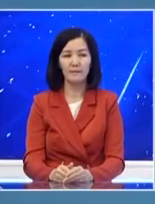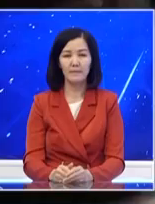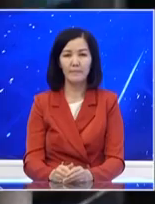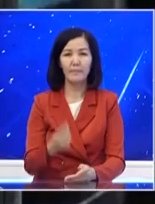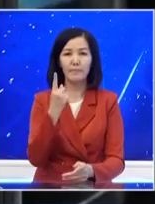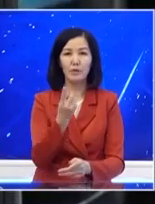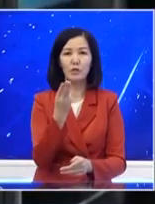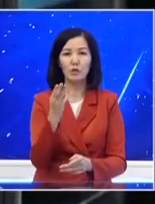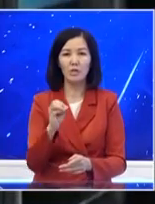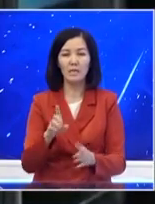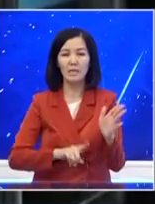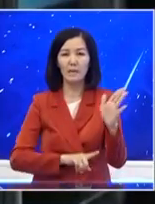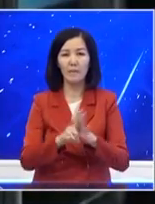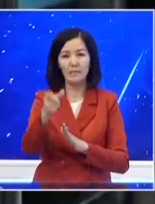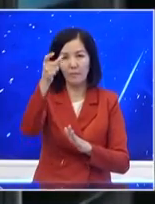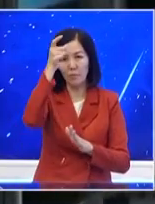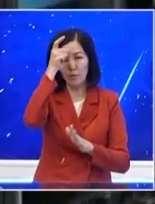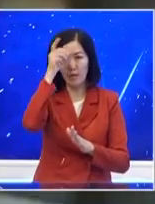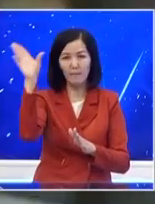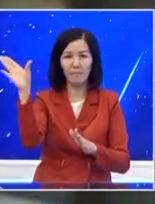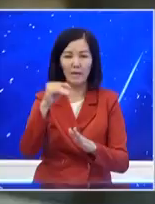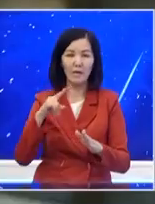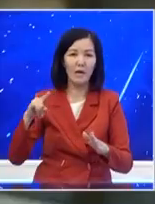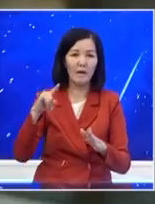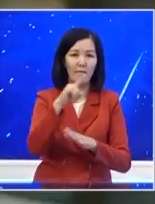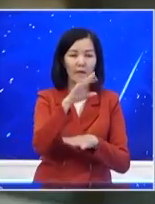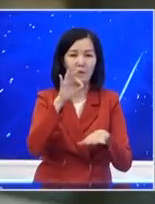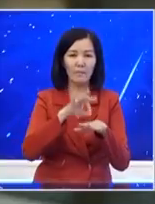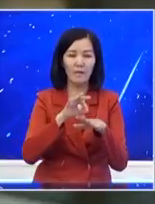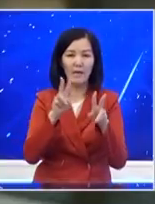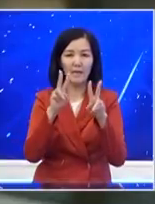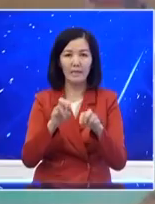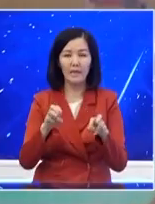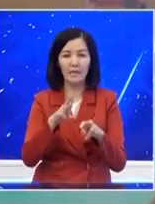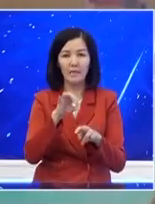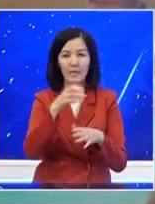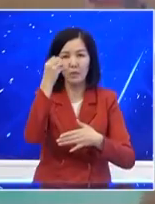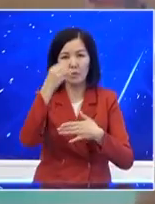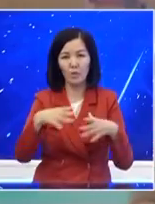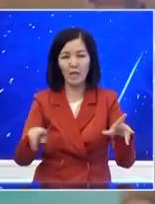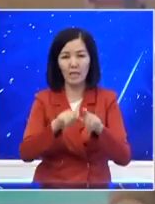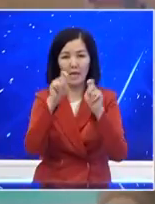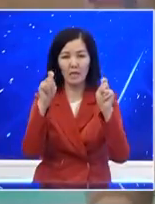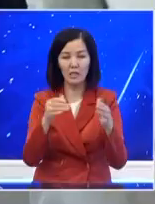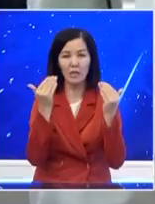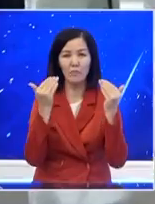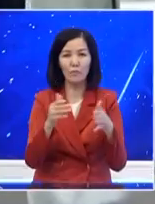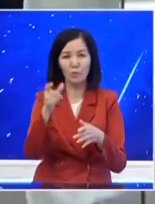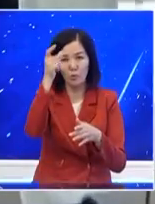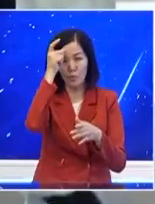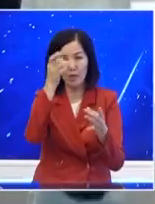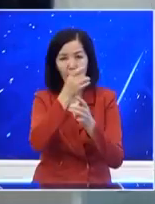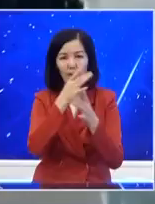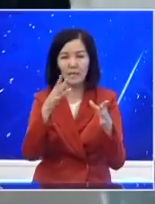Бірінші шілдеден бастап Түркияның барлық әуежайларында коронавирус инфекциясын анықтайтын тест орталықтары ашылады. Бұл туралы Түркия мәдениет